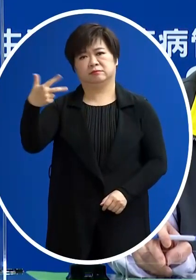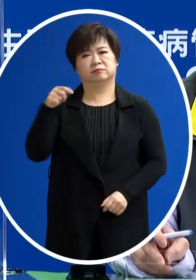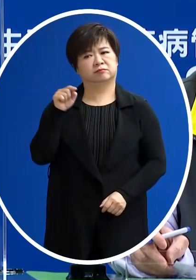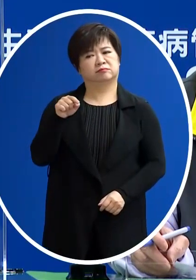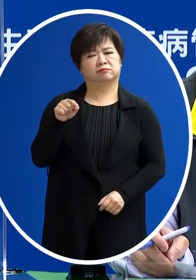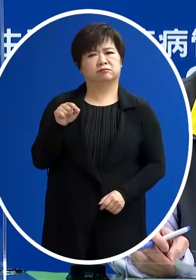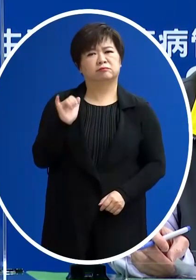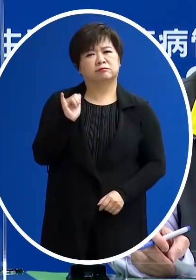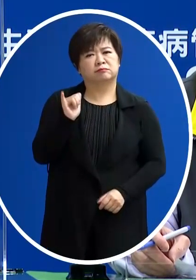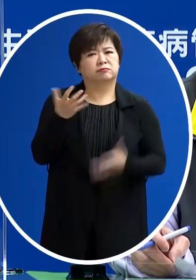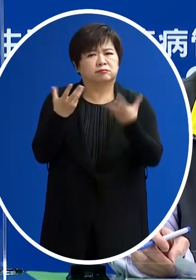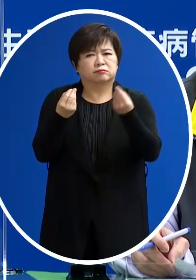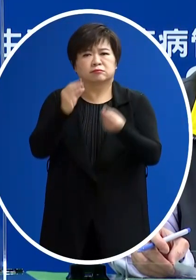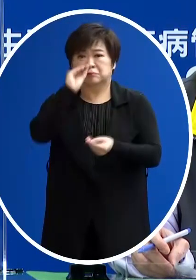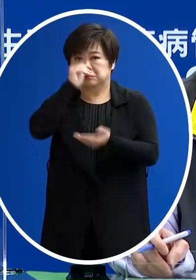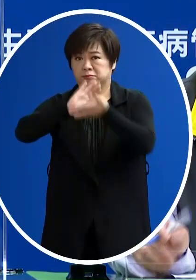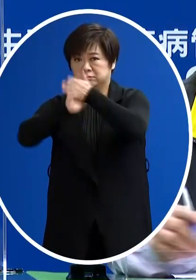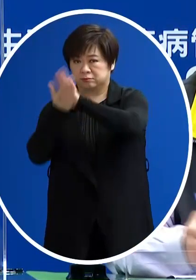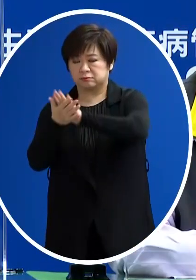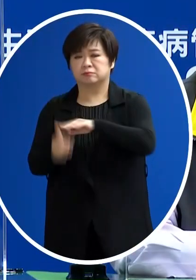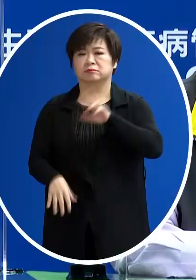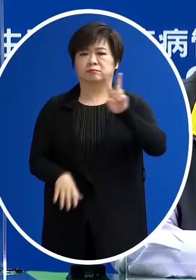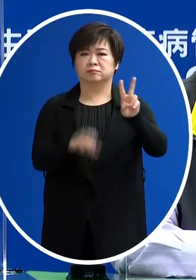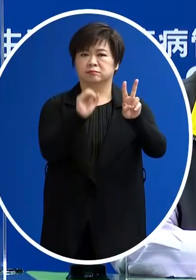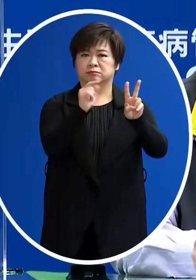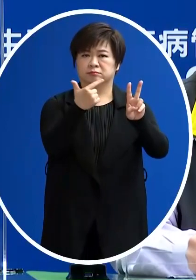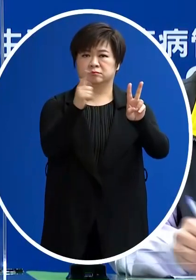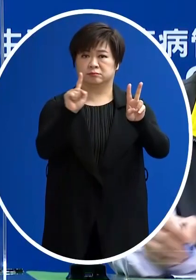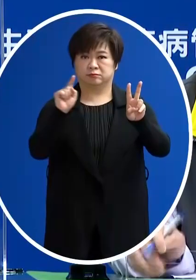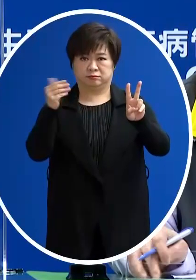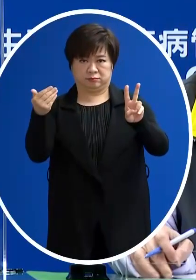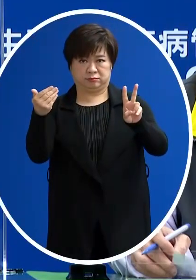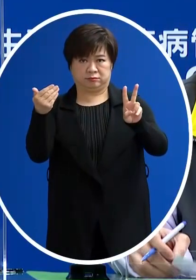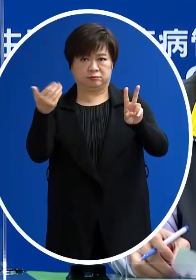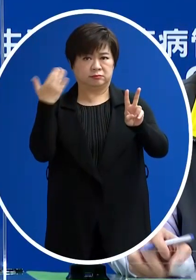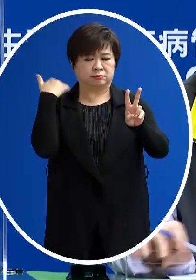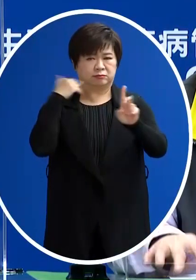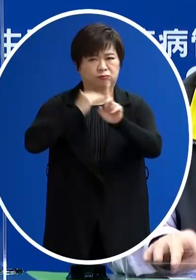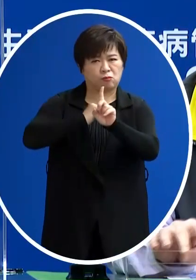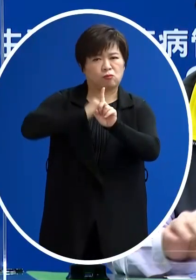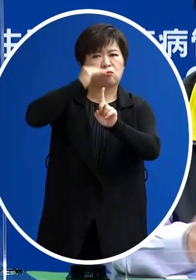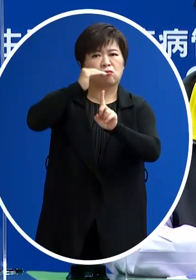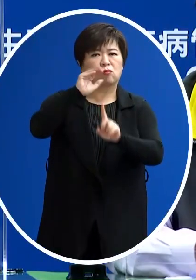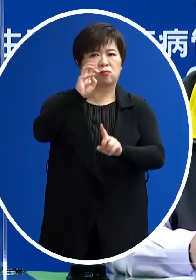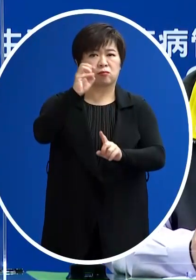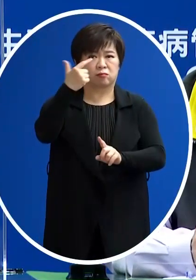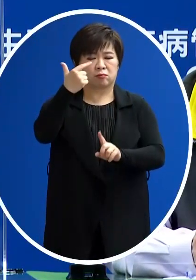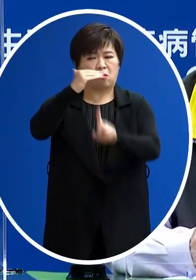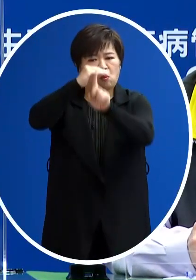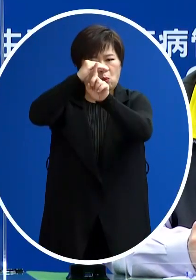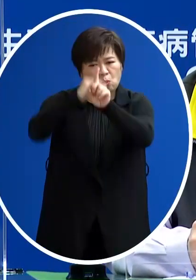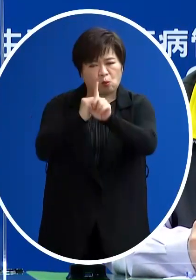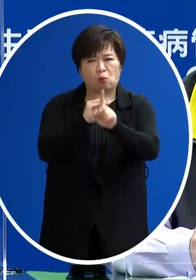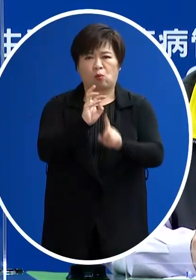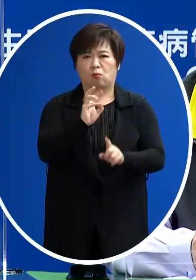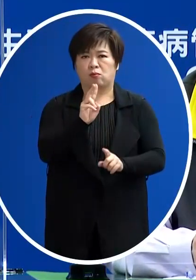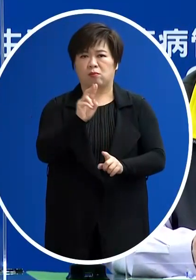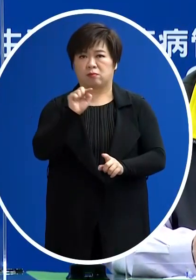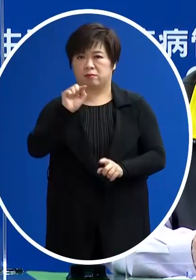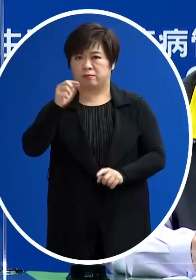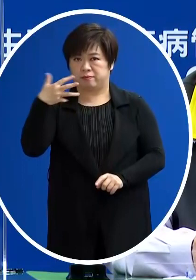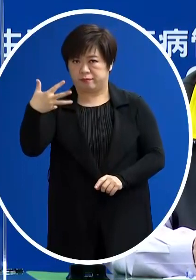别的变化。那20619大概从比较高的 CT 值36降到